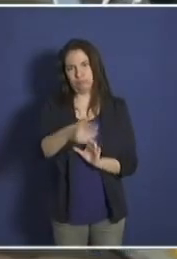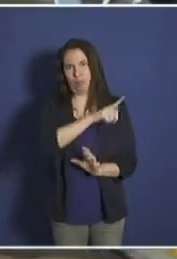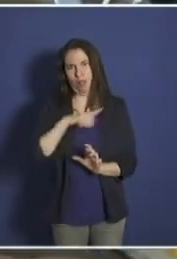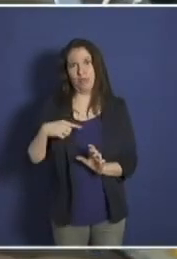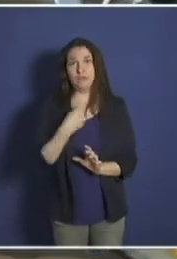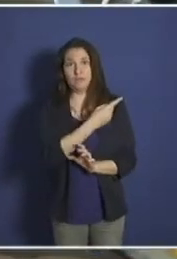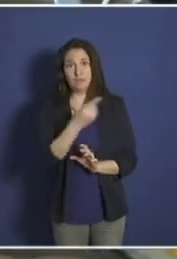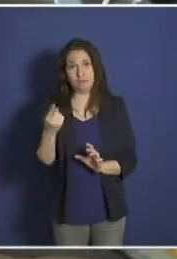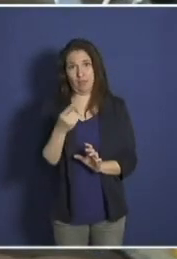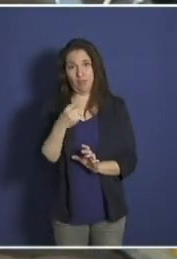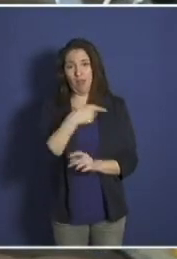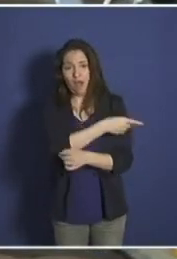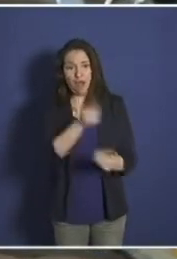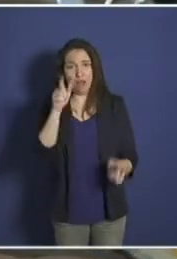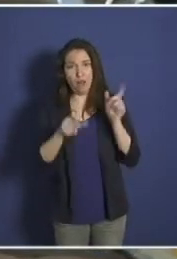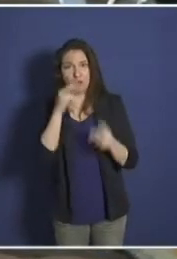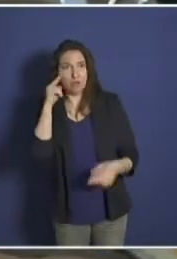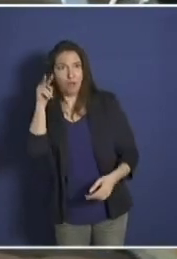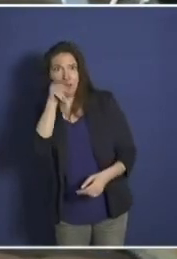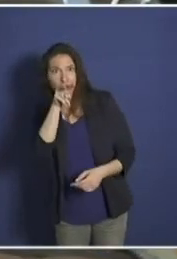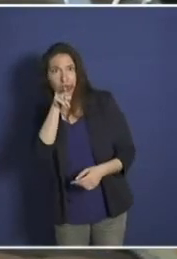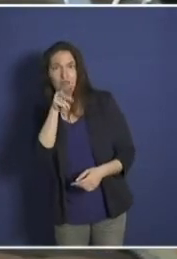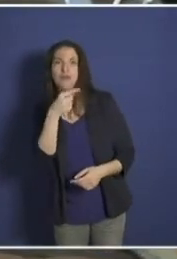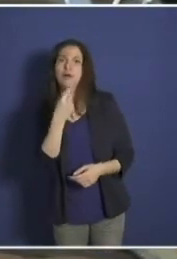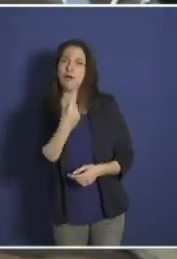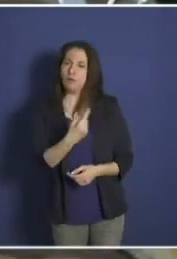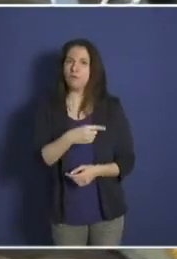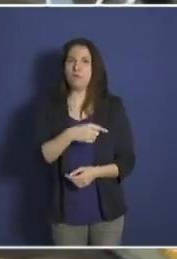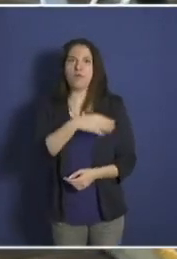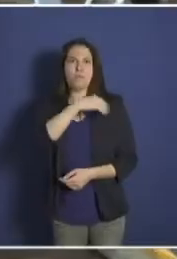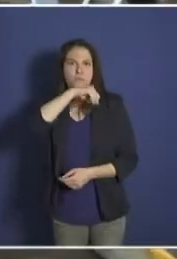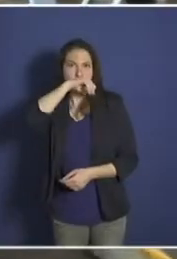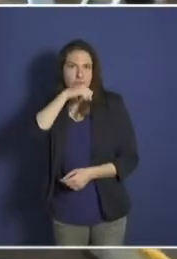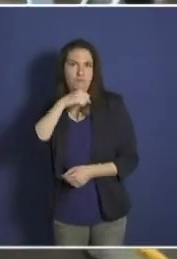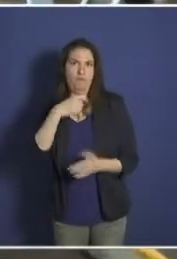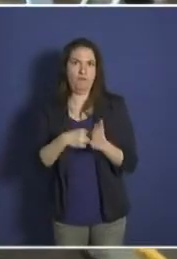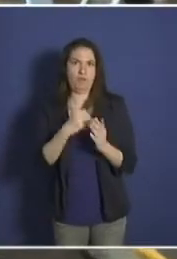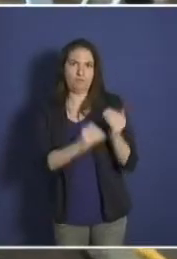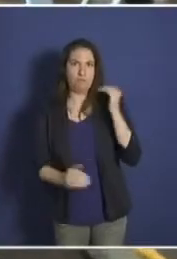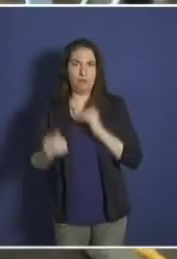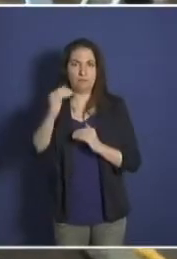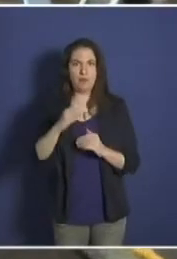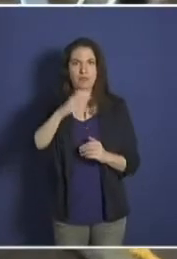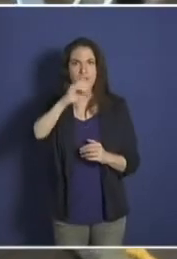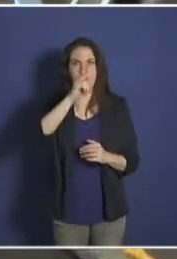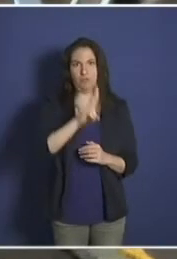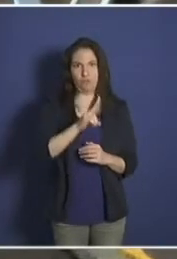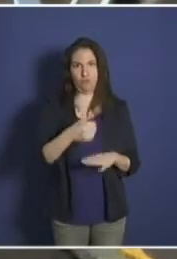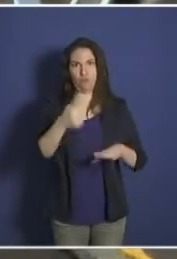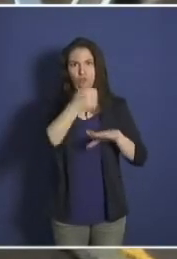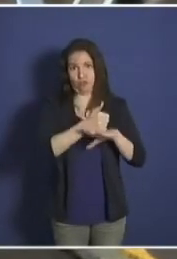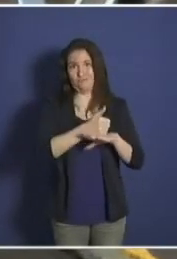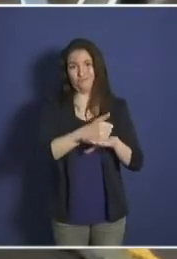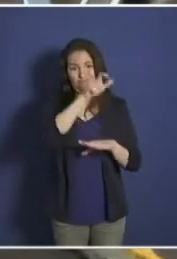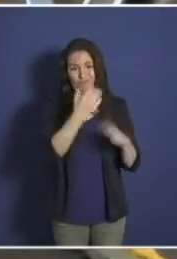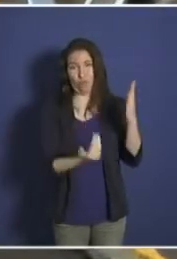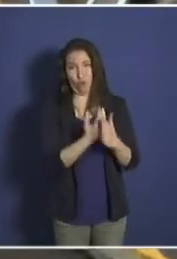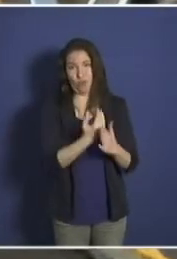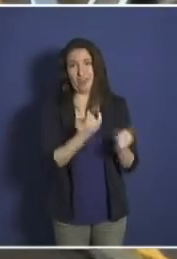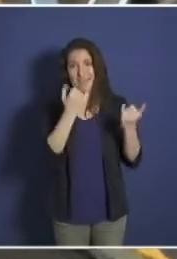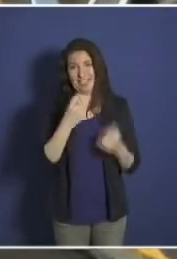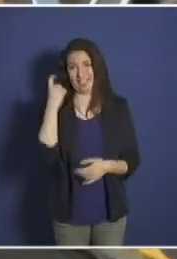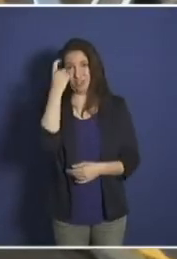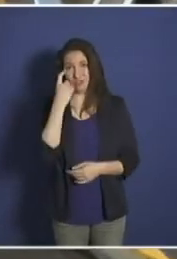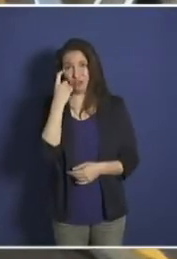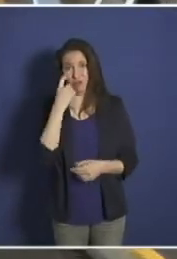stark im Mittelpunkt, haben hohe Beliebtheitswerte. Nun gibt es einen neuen CDU-Chef und es gibt die Sorge, dass er sich neben Ihnen